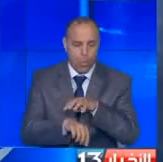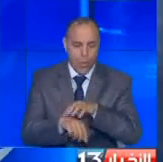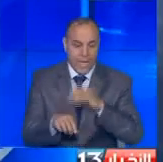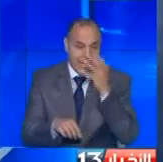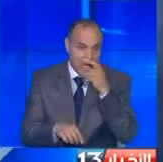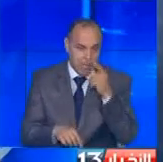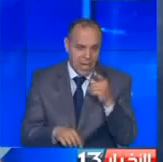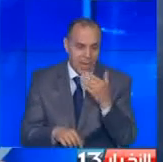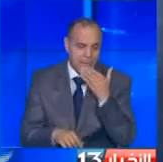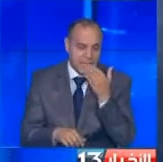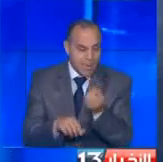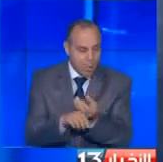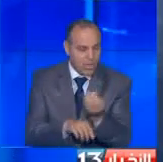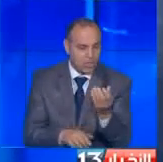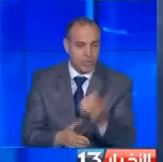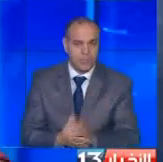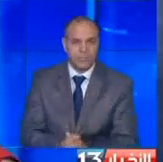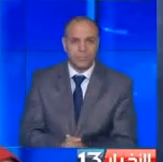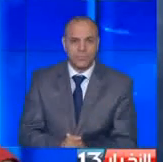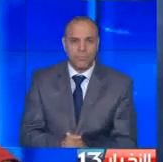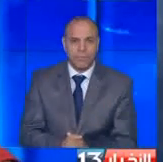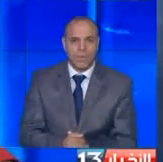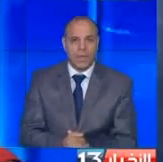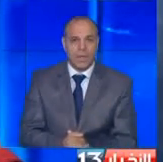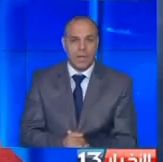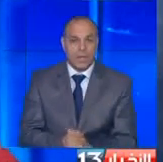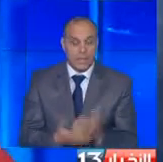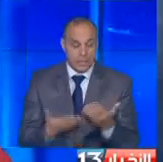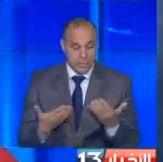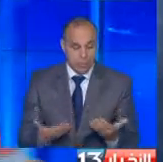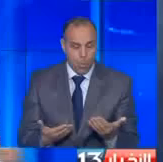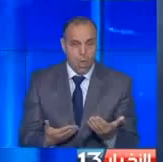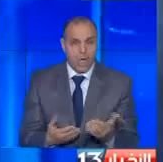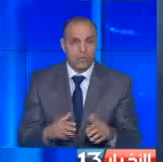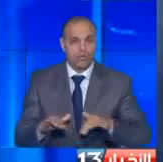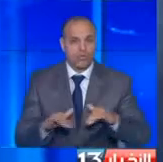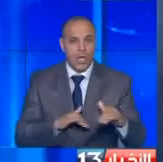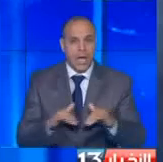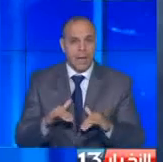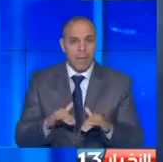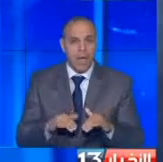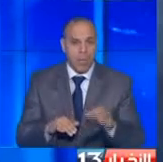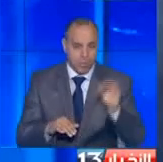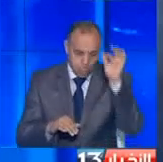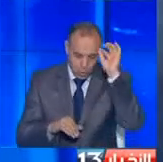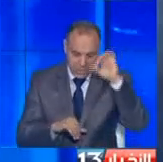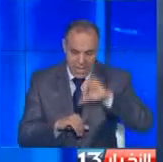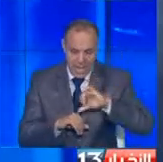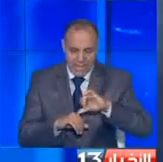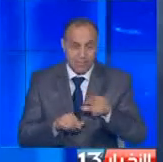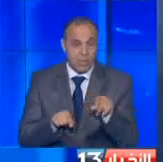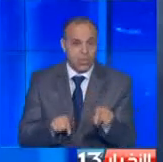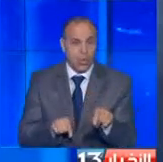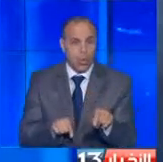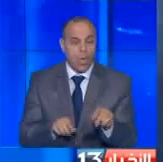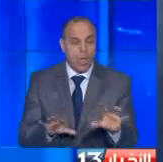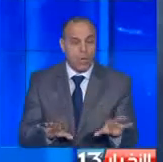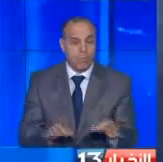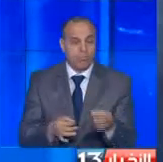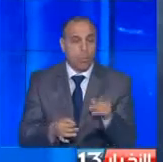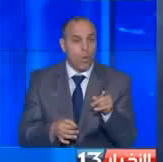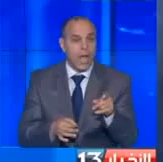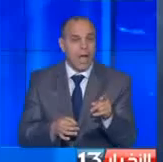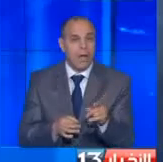هذه المعطيات. وننتقل الى شارع الحبيب بورقيبه، حيث تم العثور